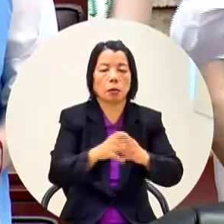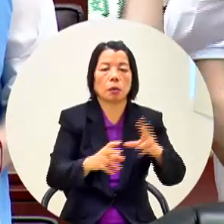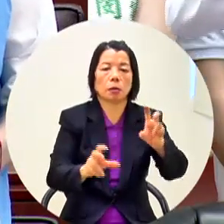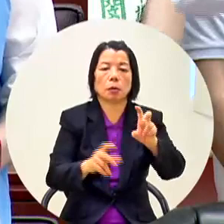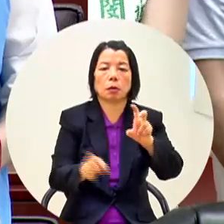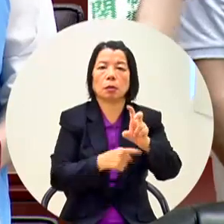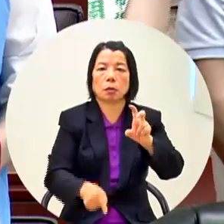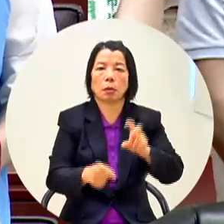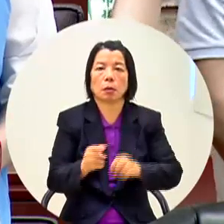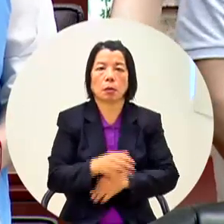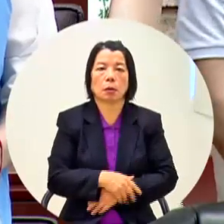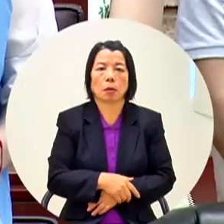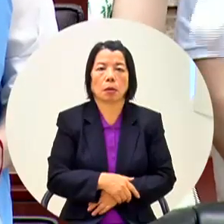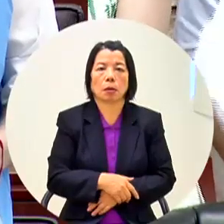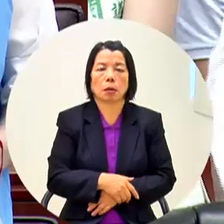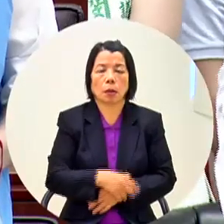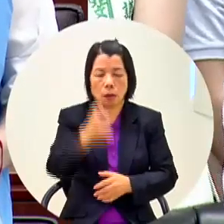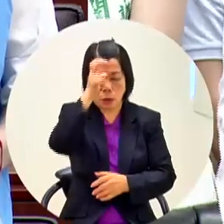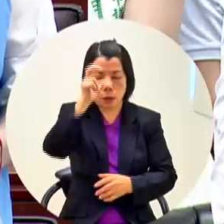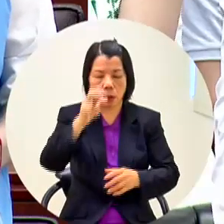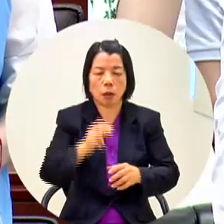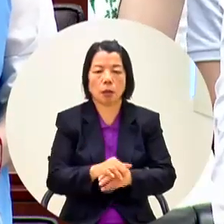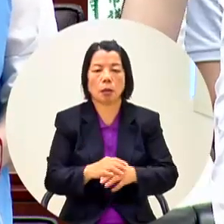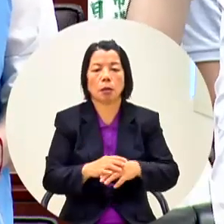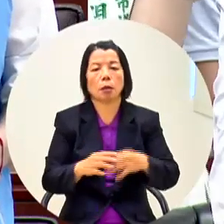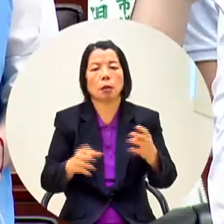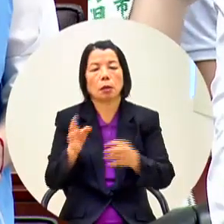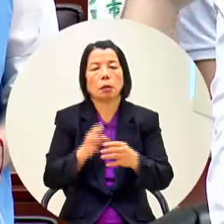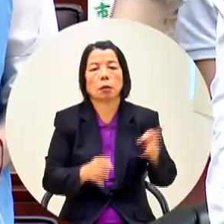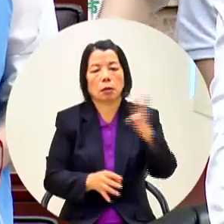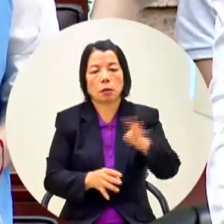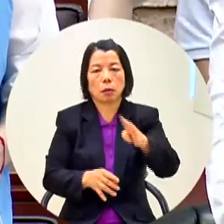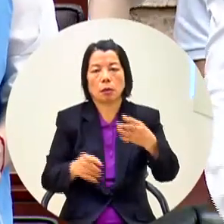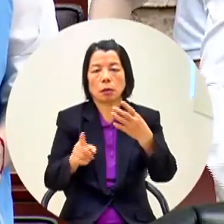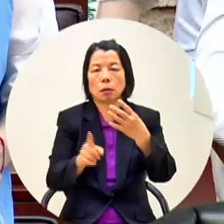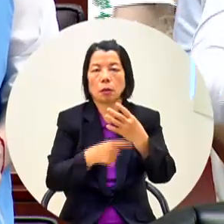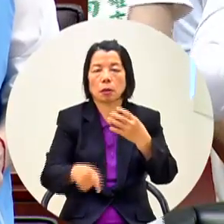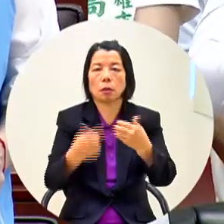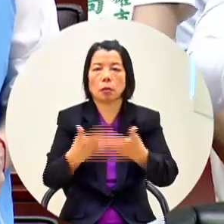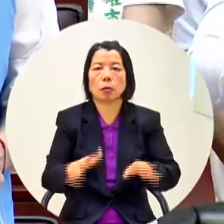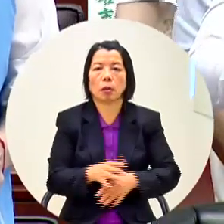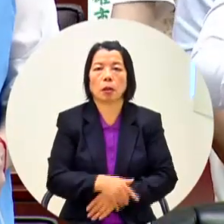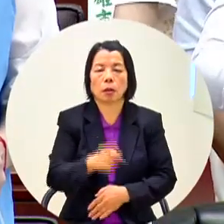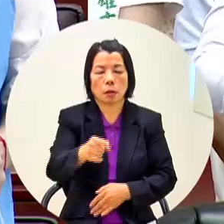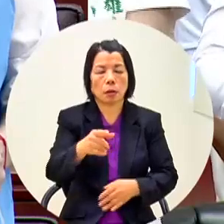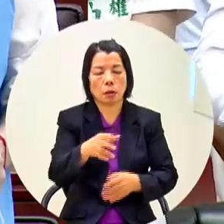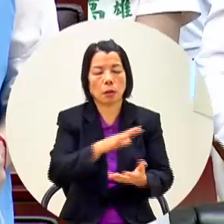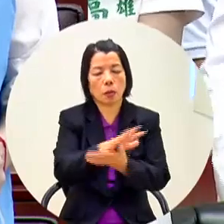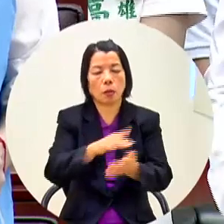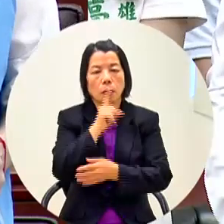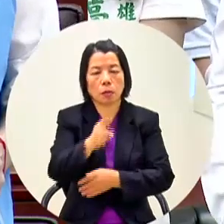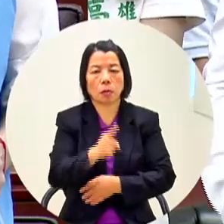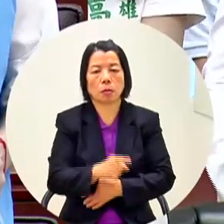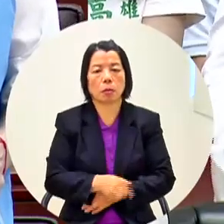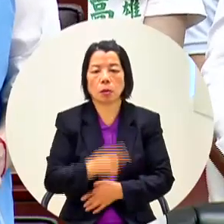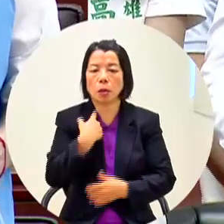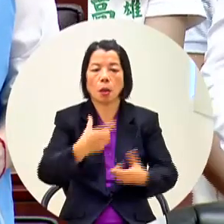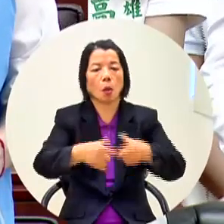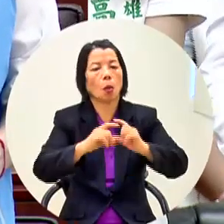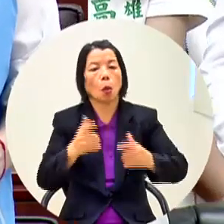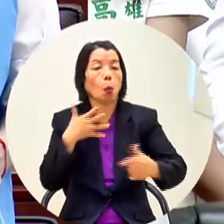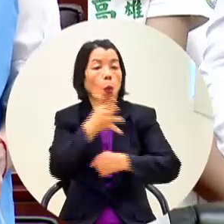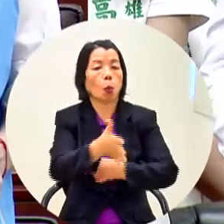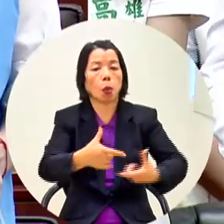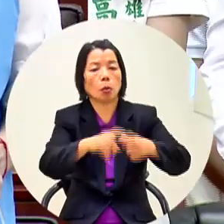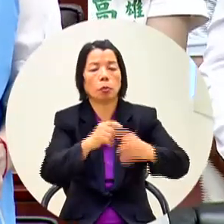的老天爷啊！ 警察局有4471位。 你真的是扯到 有4位。 你在